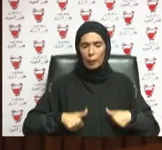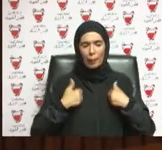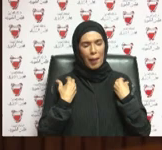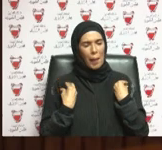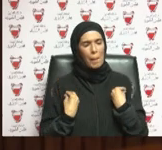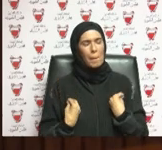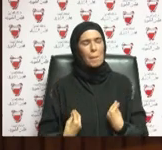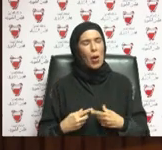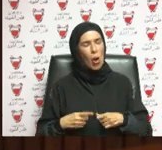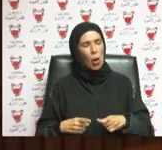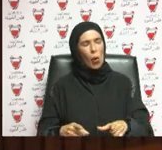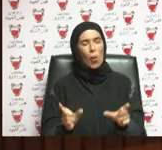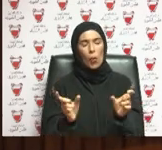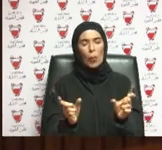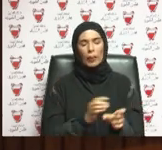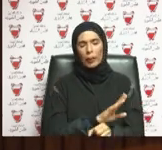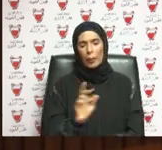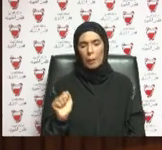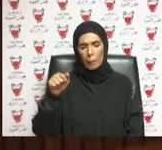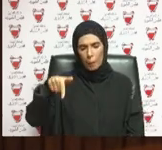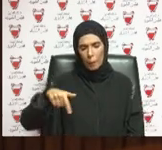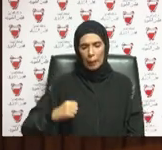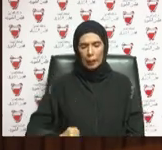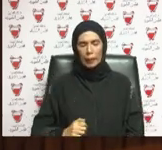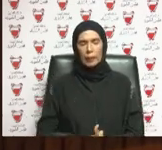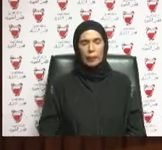كريمة وآمنة لكل مواطن بحريني.